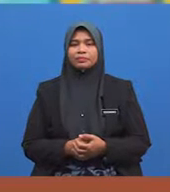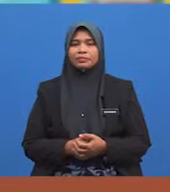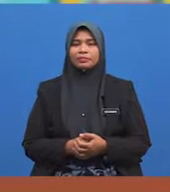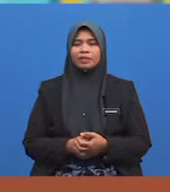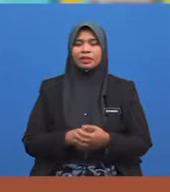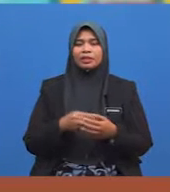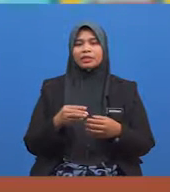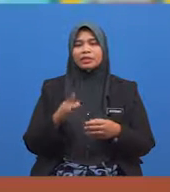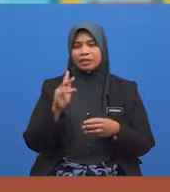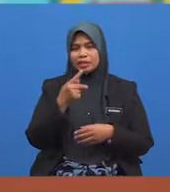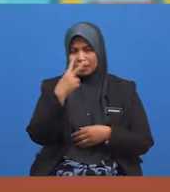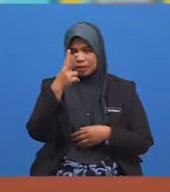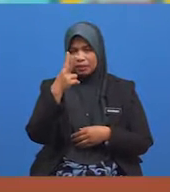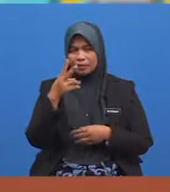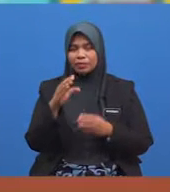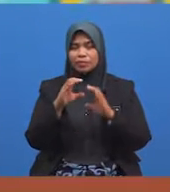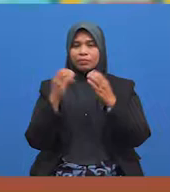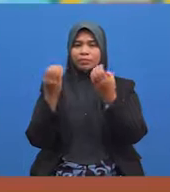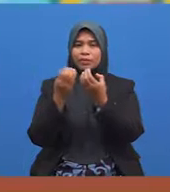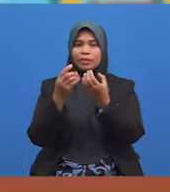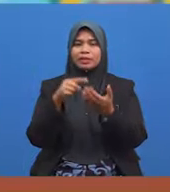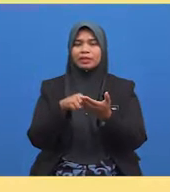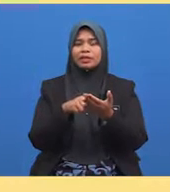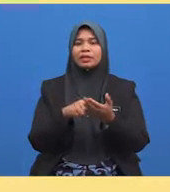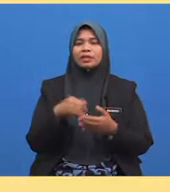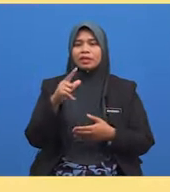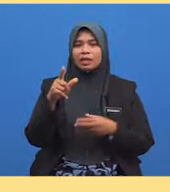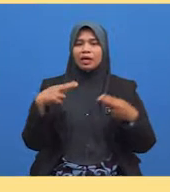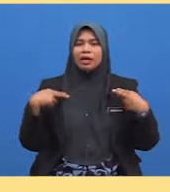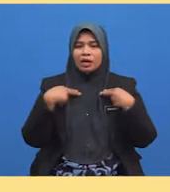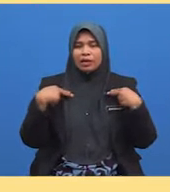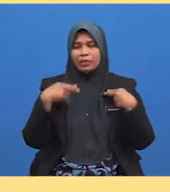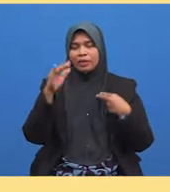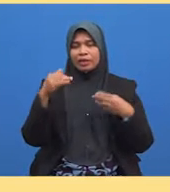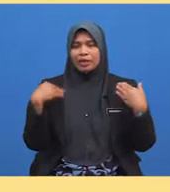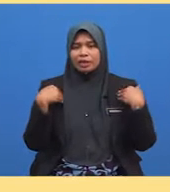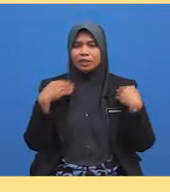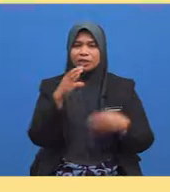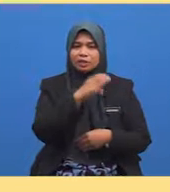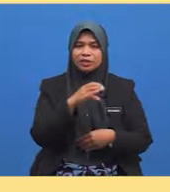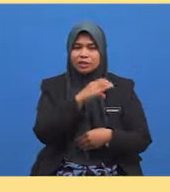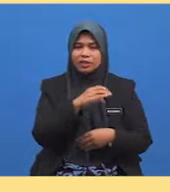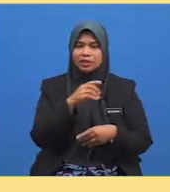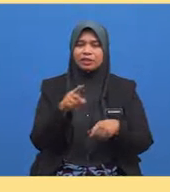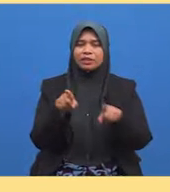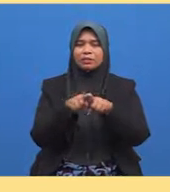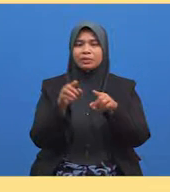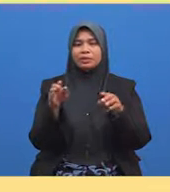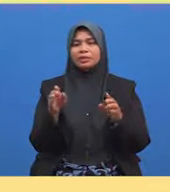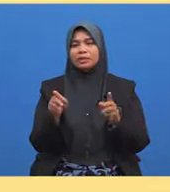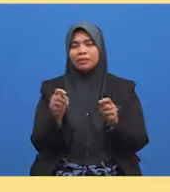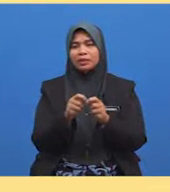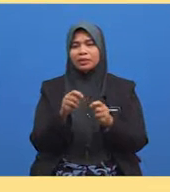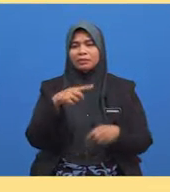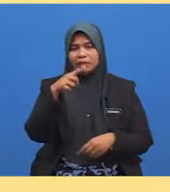Jom kita lihat setiap kelas haiwan di bawah vertebrata. Mamalia ialah haiwan yang mempunyai ciri-ciri sepunya